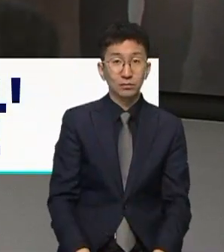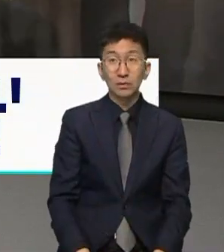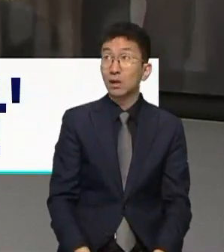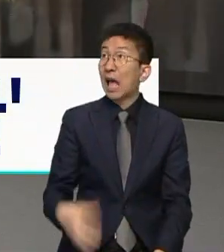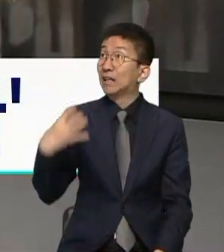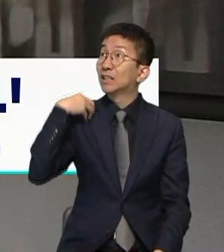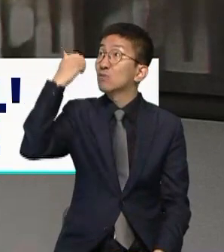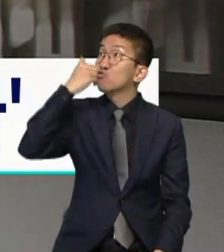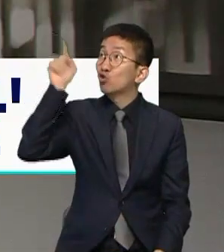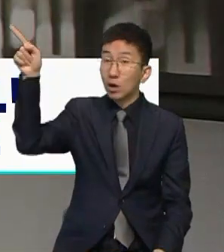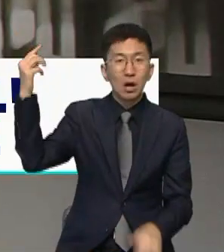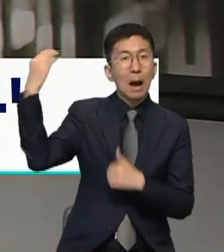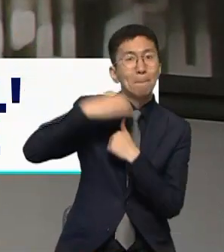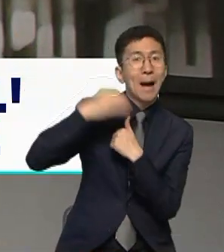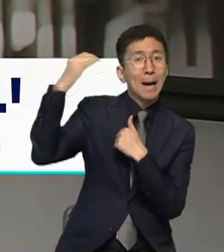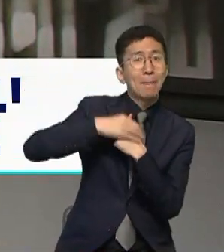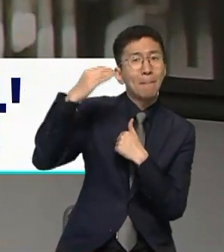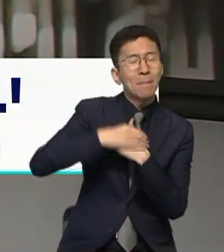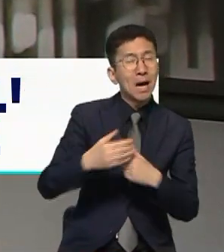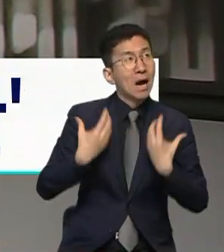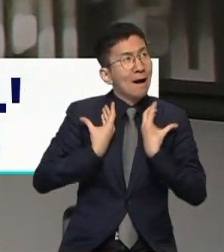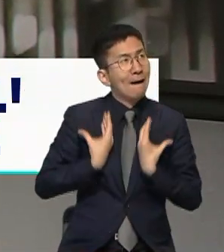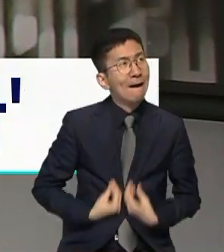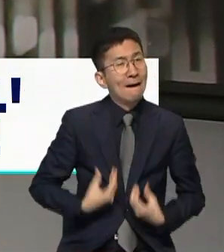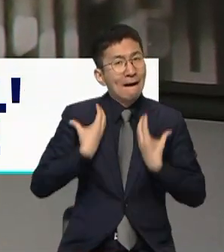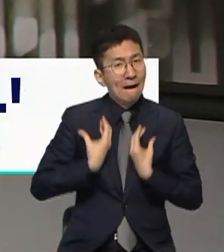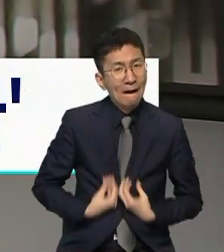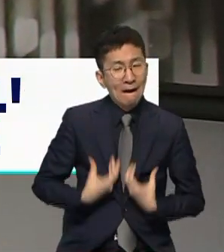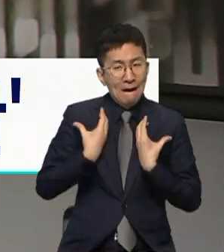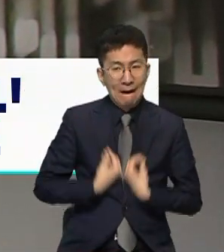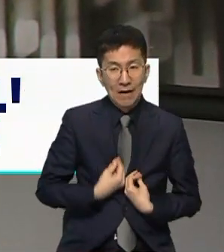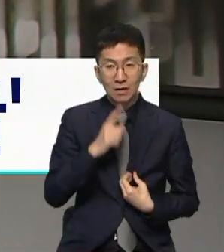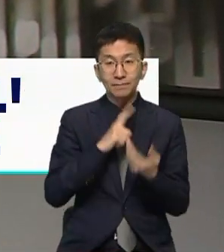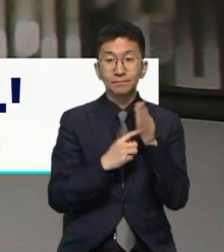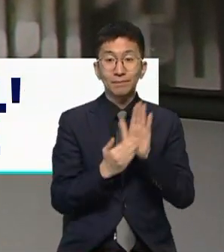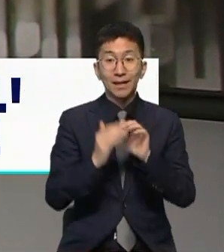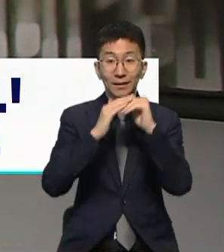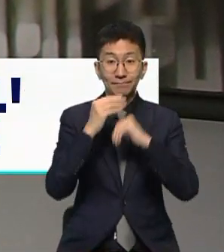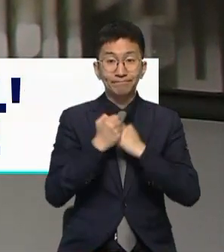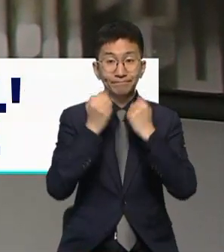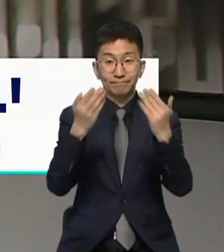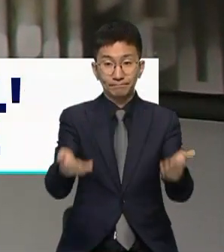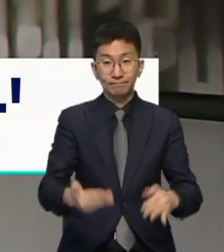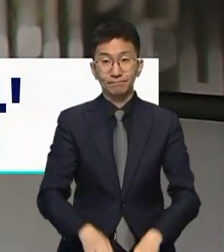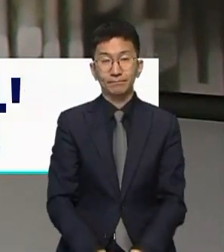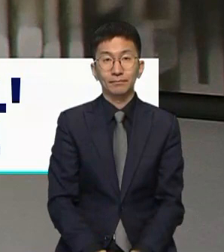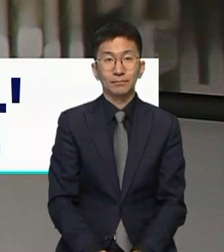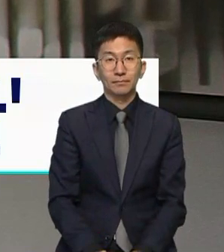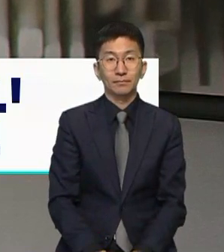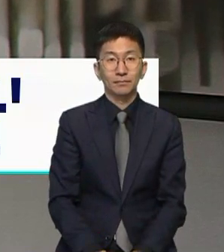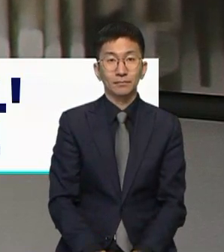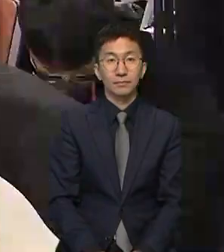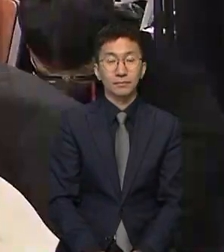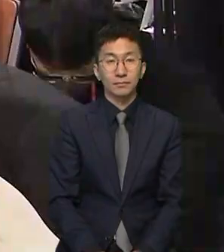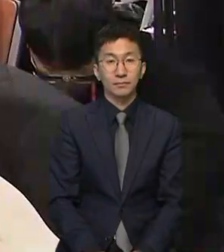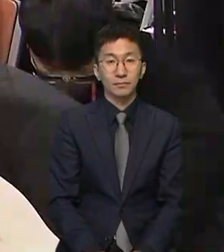모든 책임을 현장에만 떠넘기려 했다며 실망감을 감추지 않았습니다. 신용식 기자가 보도합니다.